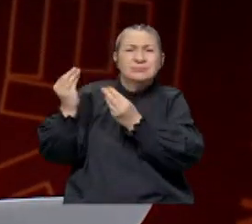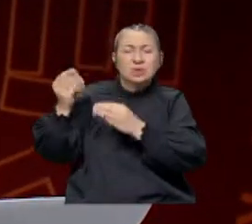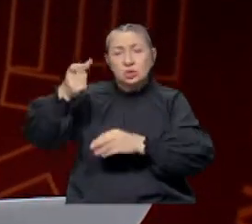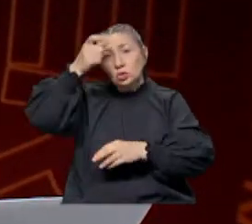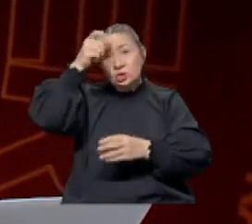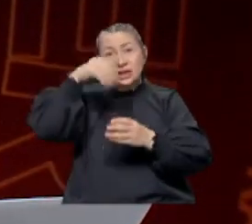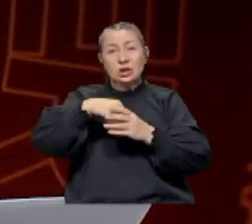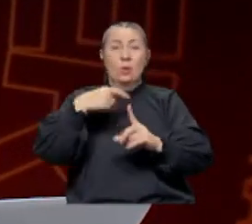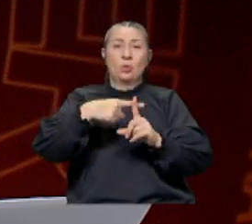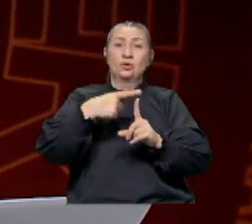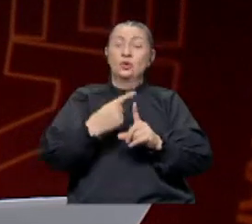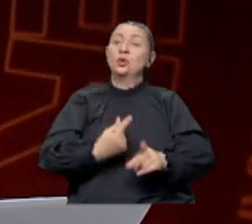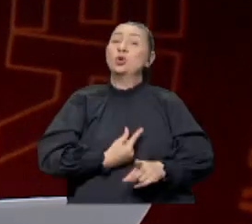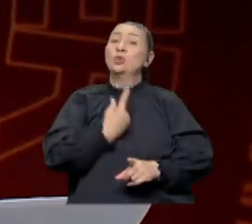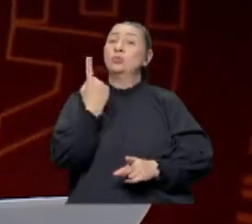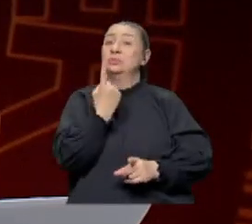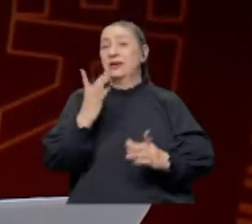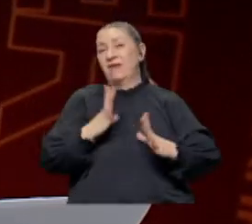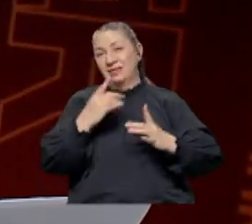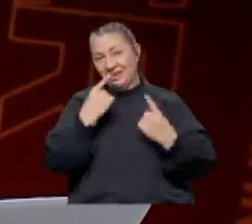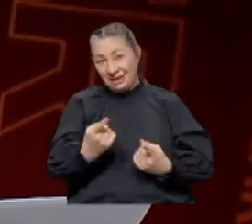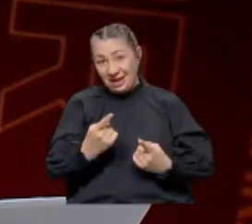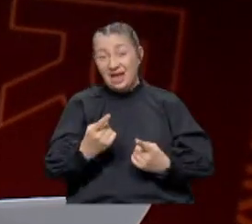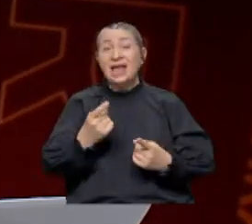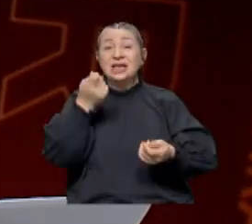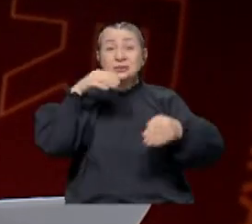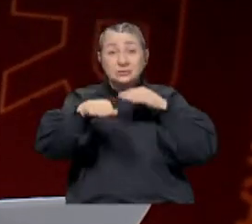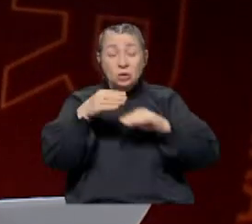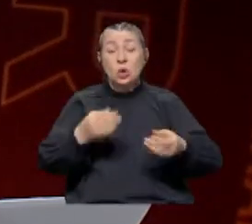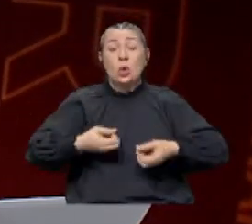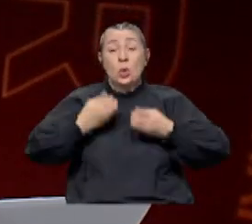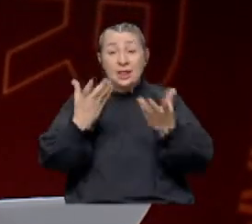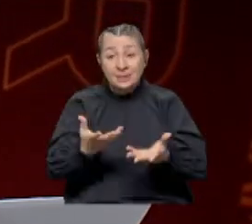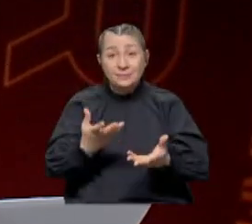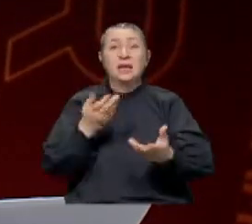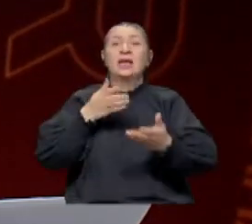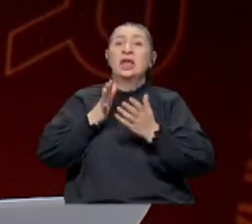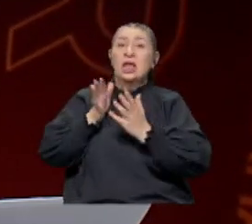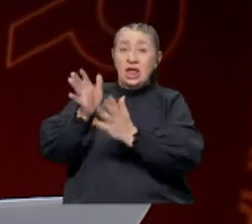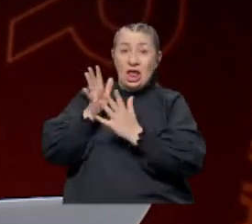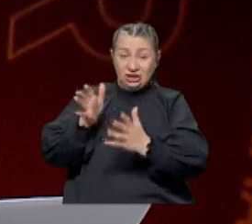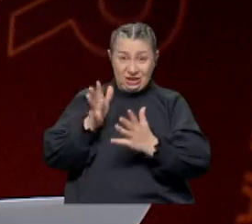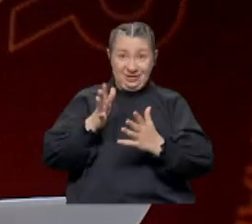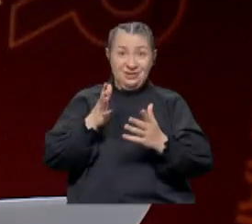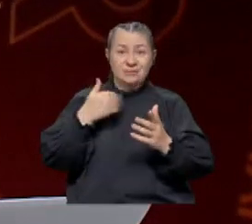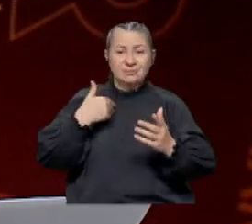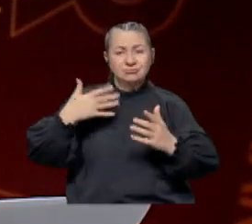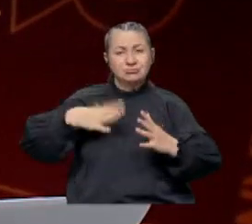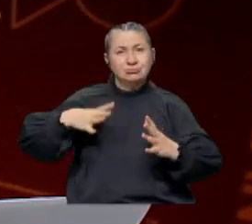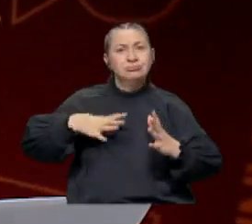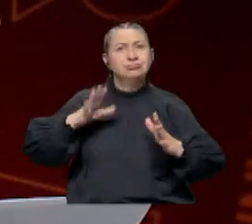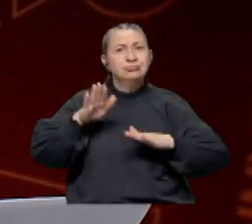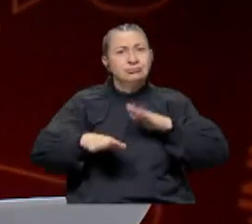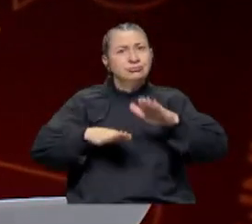için olumlu ve umutlu bir tablo çizdi. İstihdam, üretim ve ihracat hedeflerimize adım adım ilerliyoruz